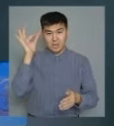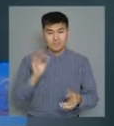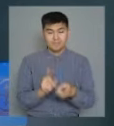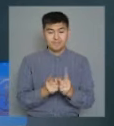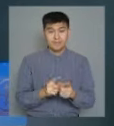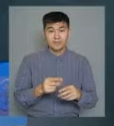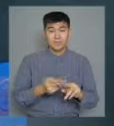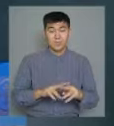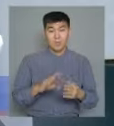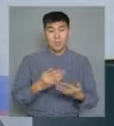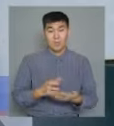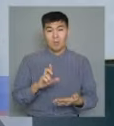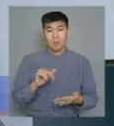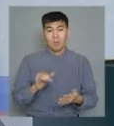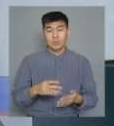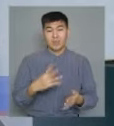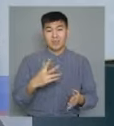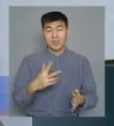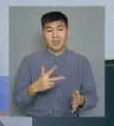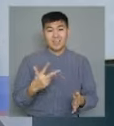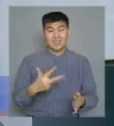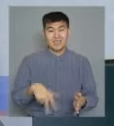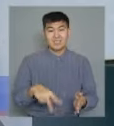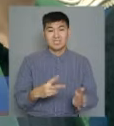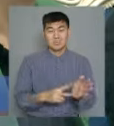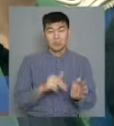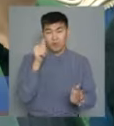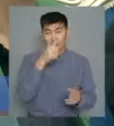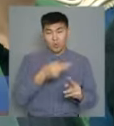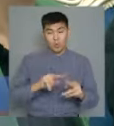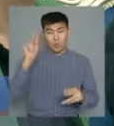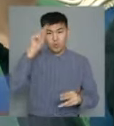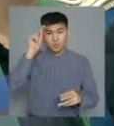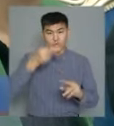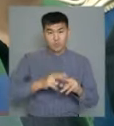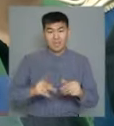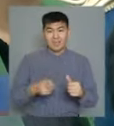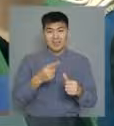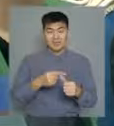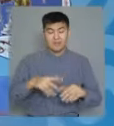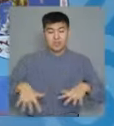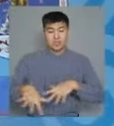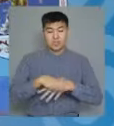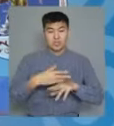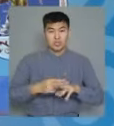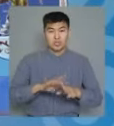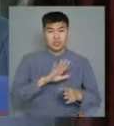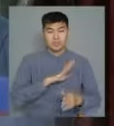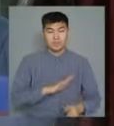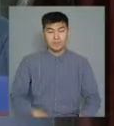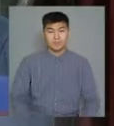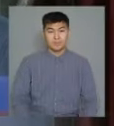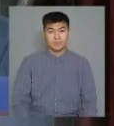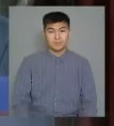и карту букиевской Орды 1837 года ученые изучавшие название местности в регионе